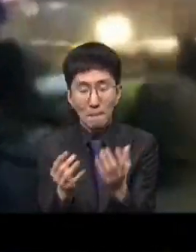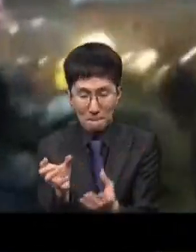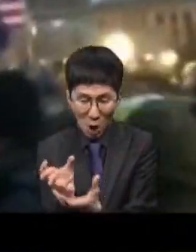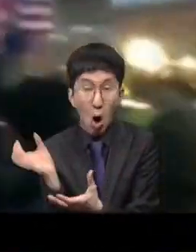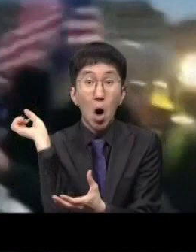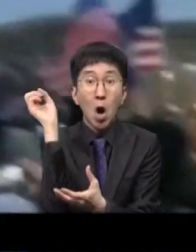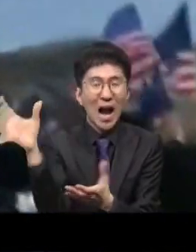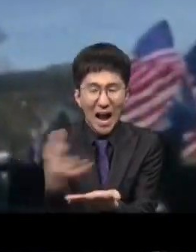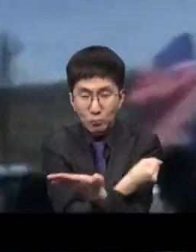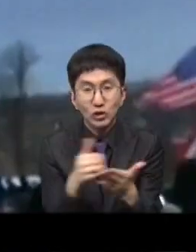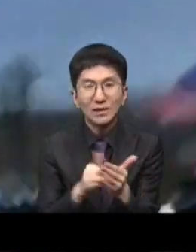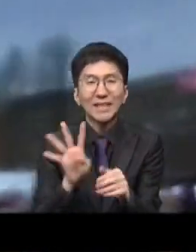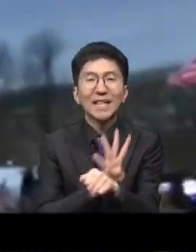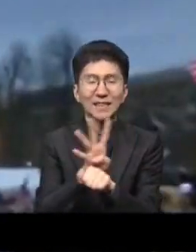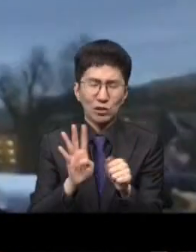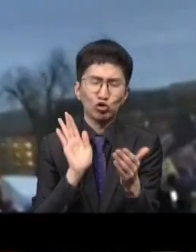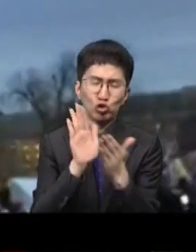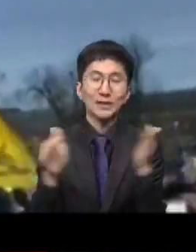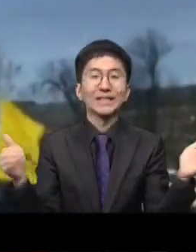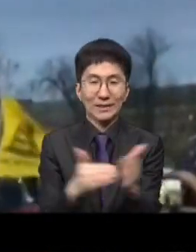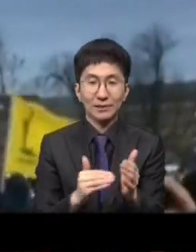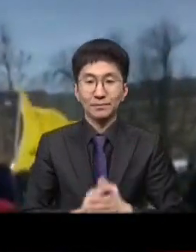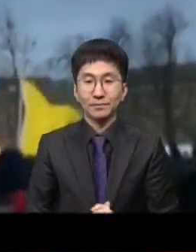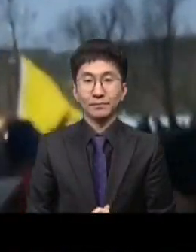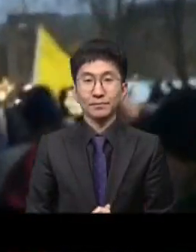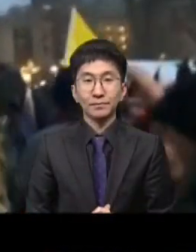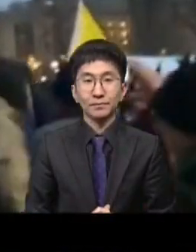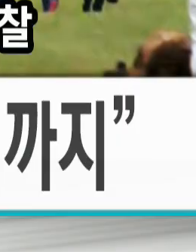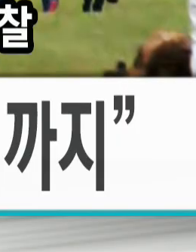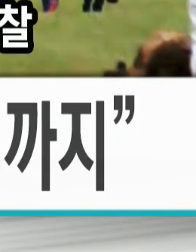끝났습니다. SBS 김경희입니다.